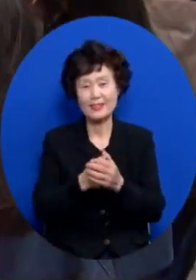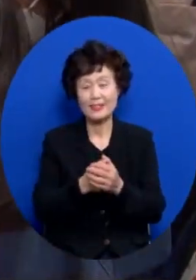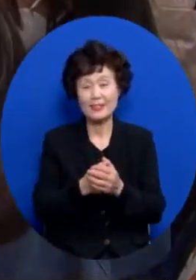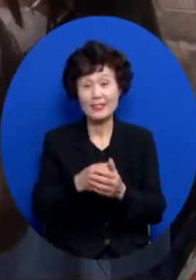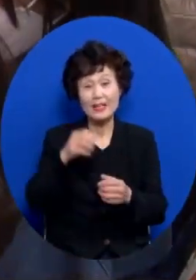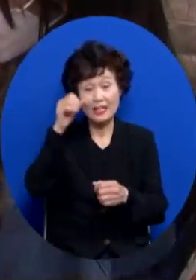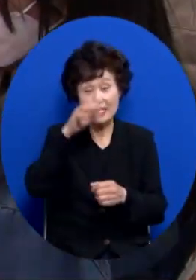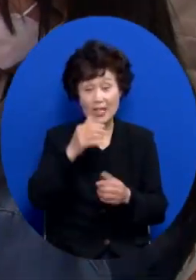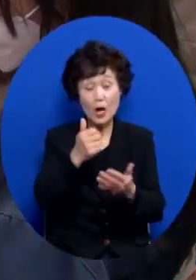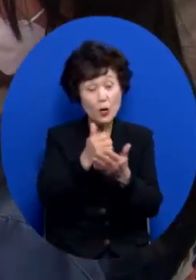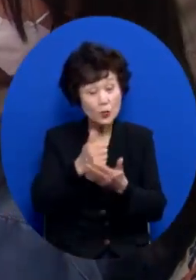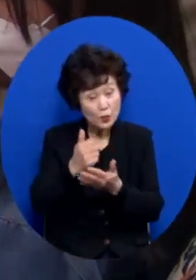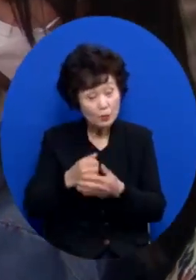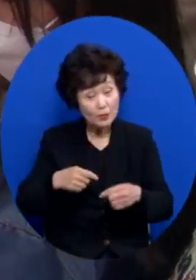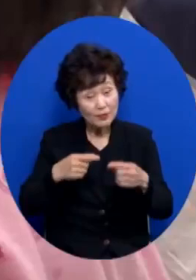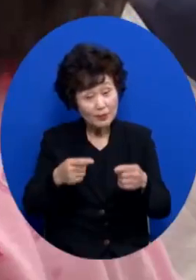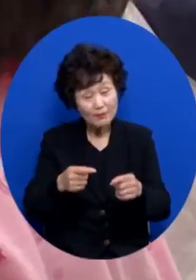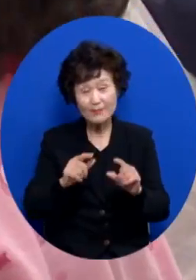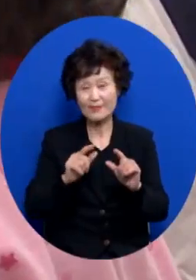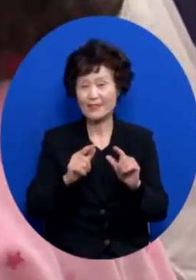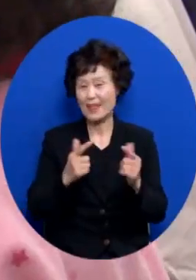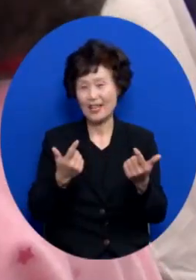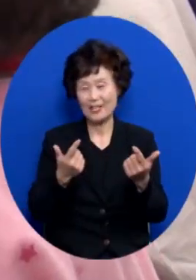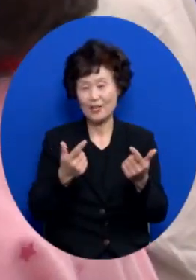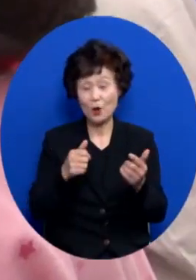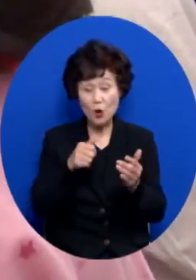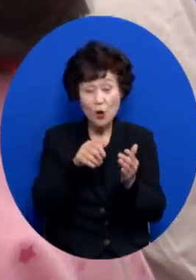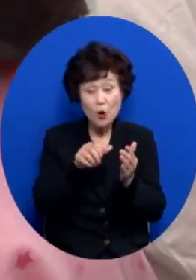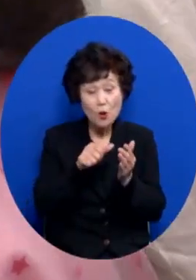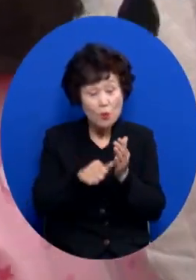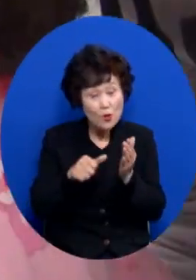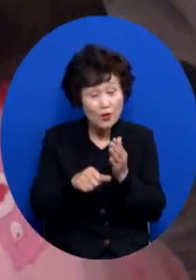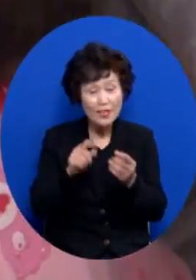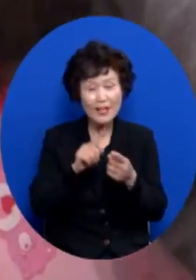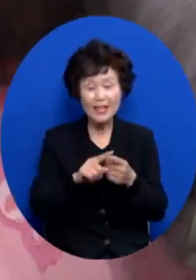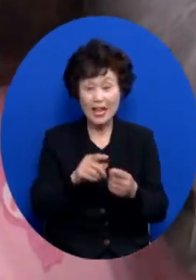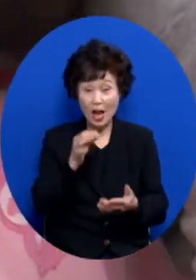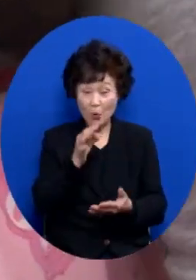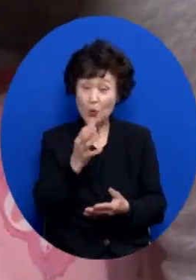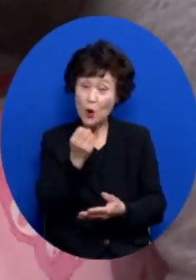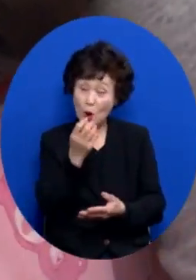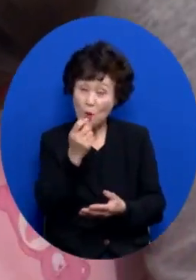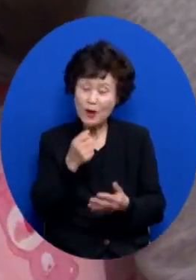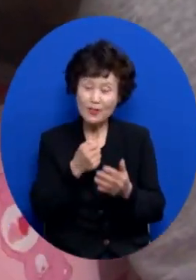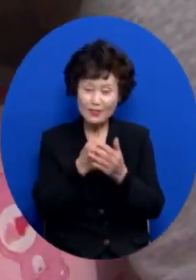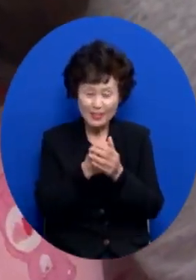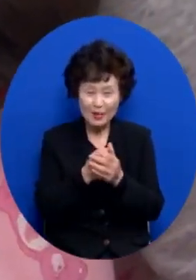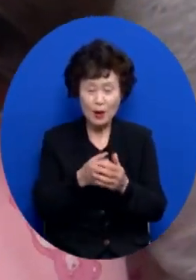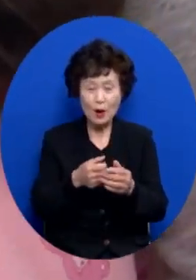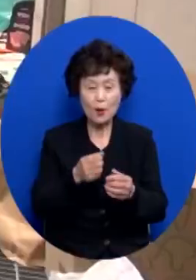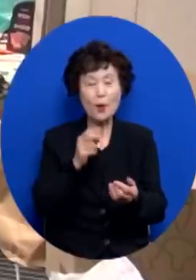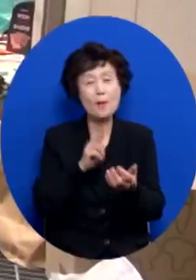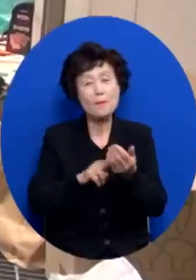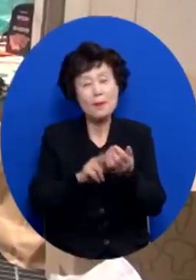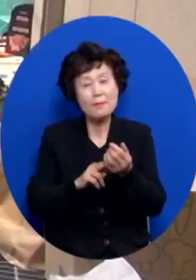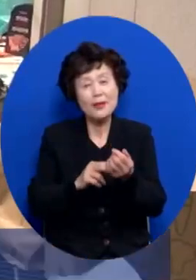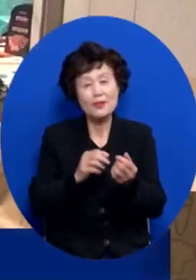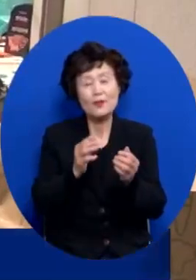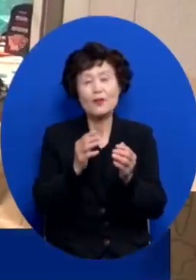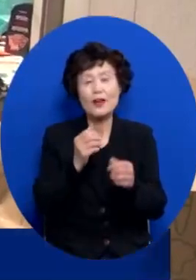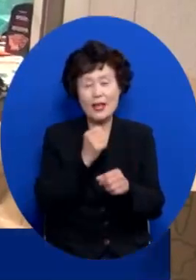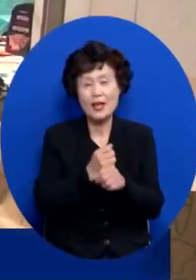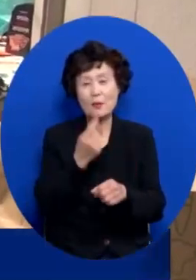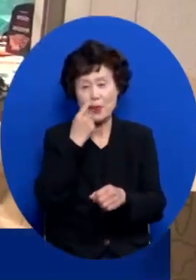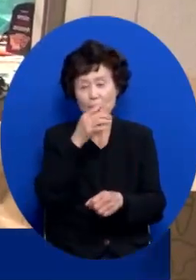단순히 손님으로만 참여하는 것이 아니라 물건의 가격을 정하고 판매에 적극 나섰습니다. 물건